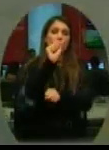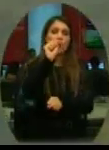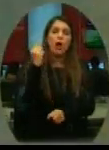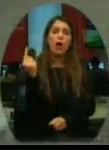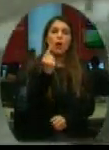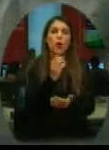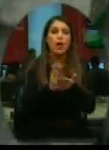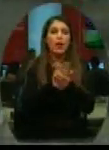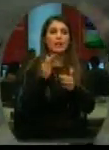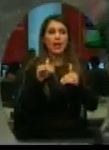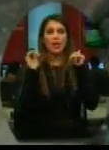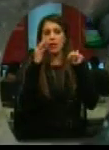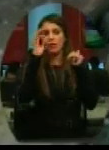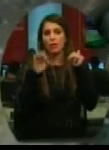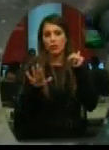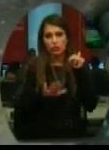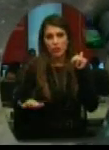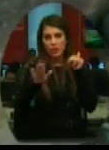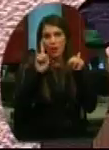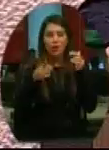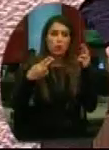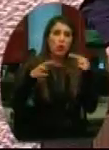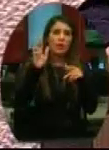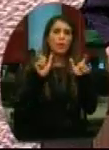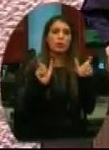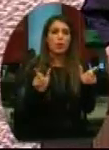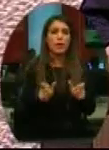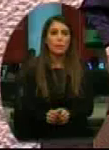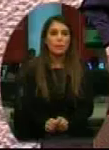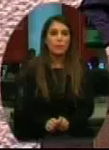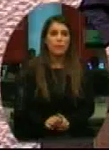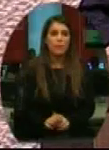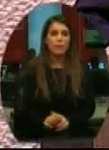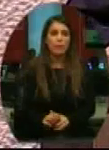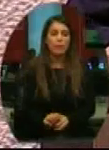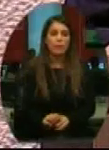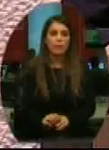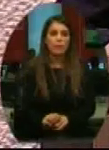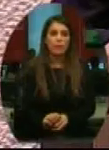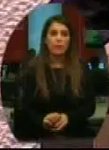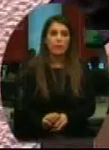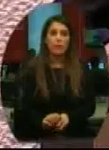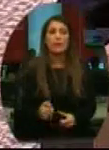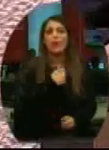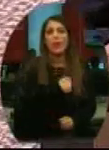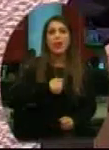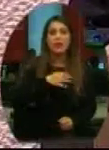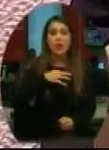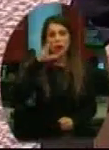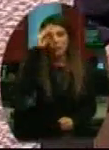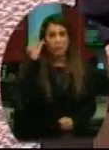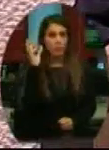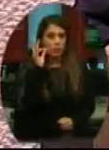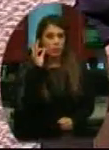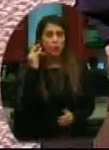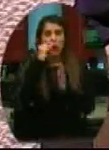נסיגה משטח ראויה לכמה שיותר מחסומים. חברות וחברים, לצערי את החוק שאני עומד